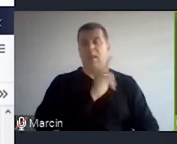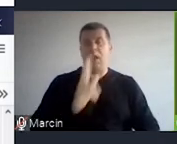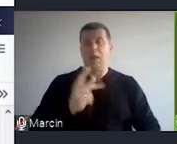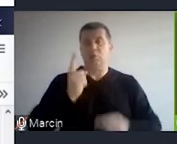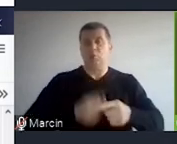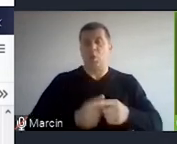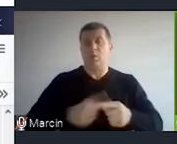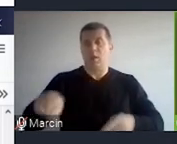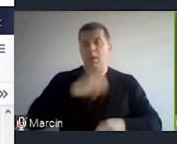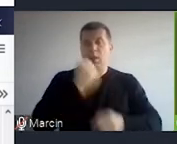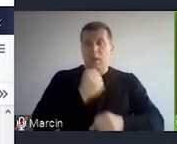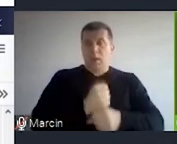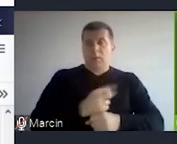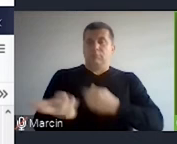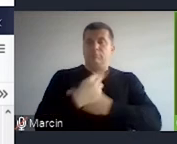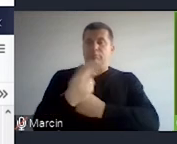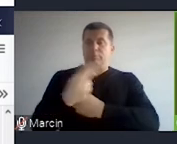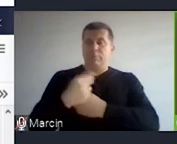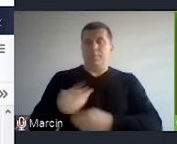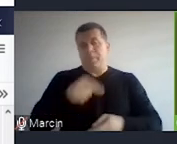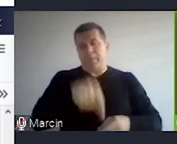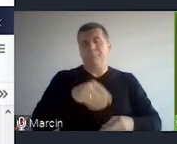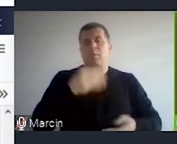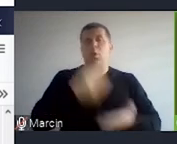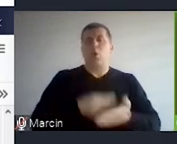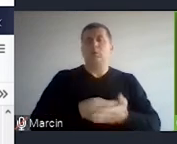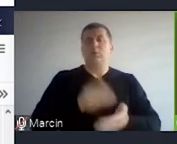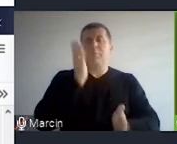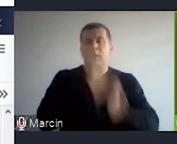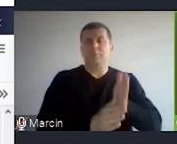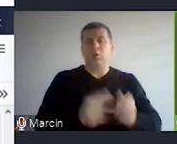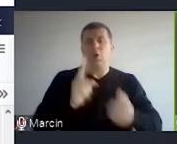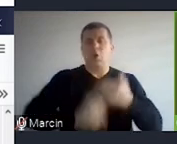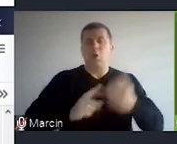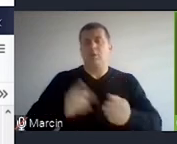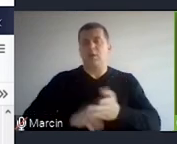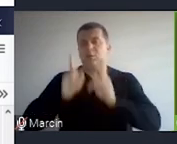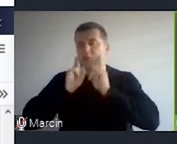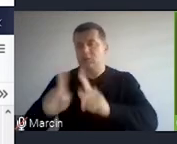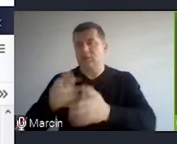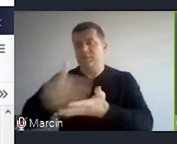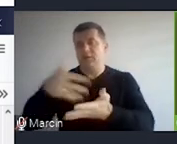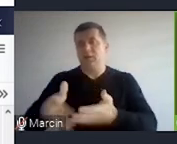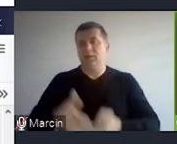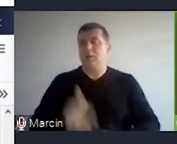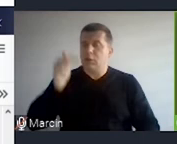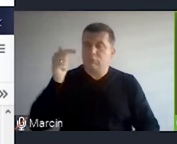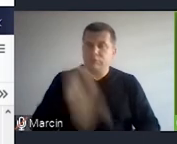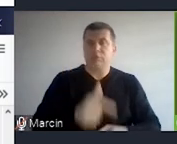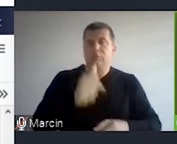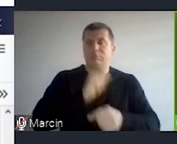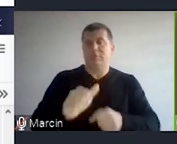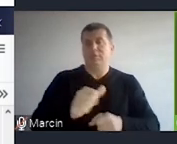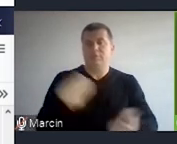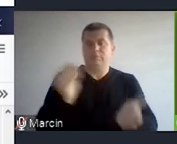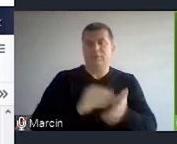członek personelu zatrudniony w kosztach bezpośrednich rozliczanych na rzeczywistych wydatkach musi być sprawozdany